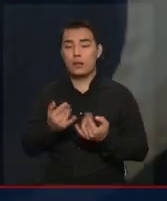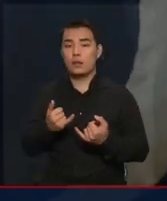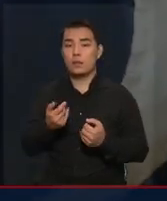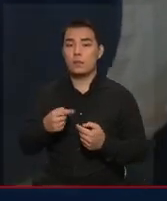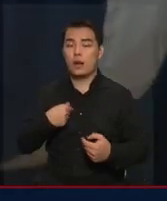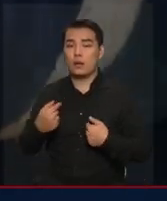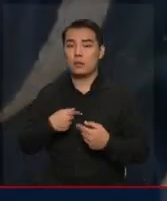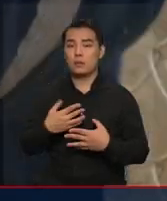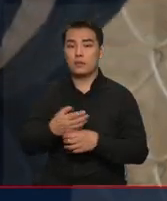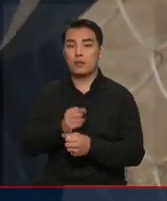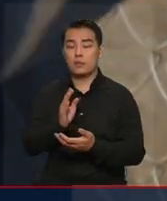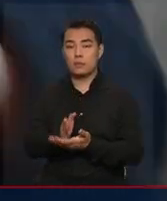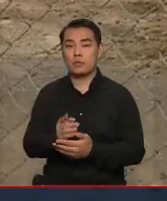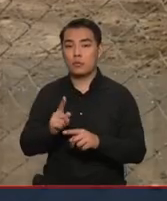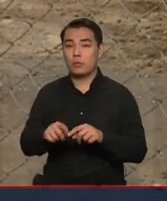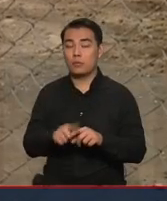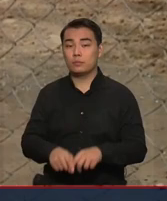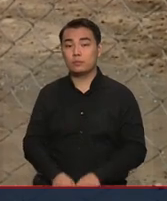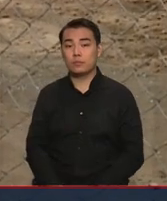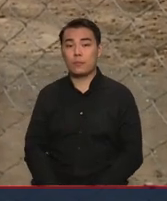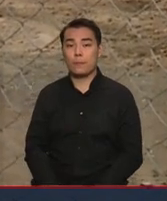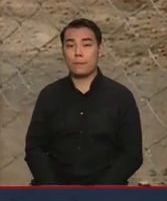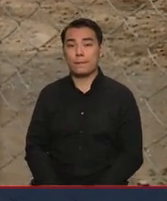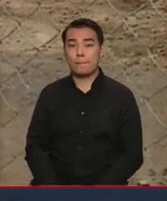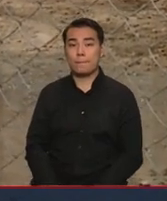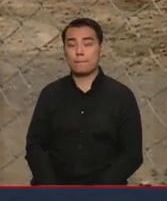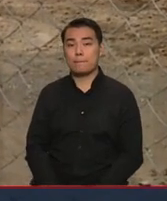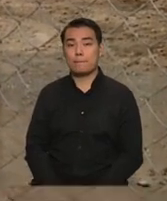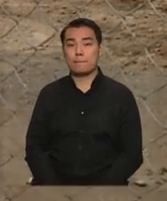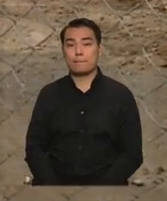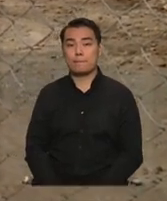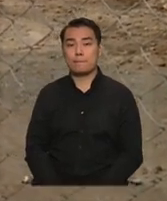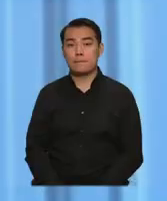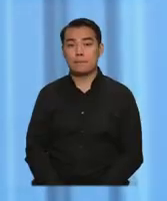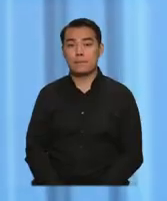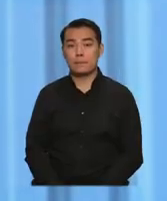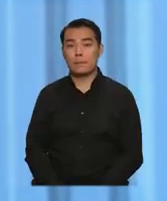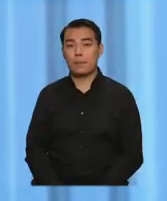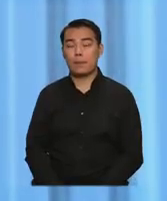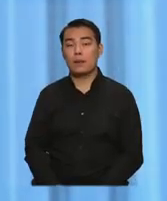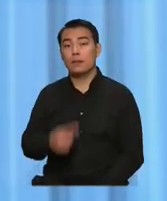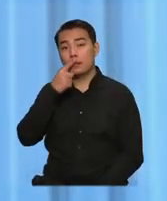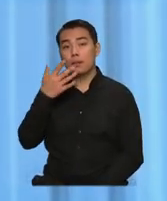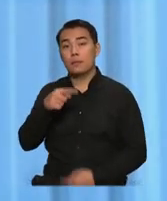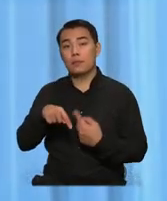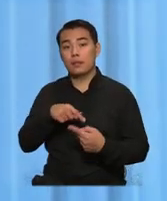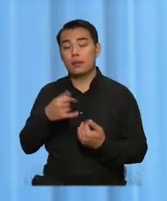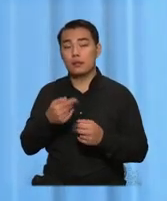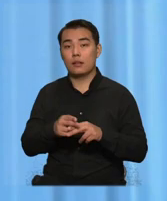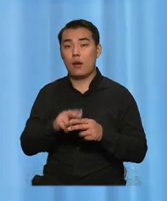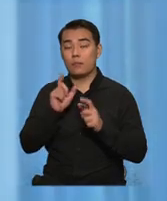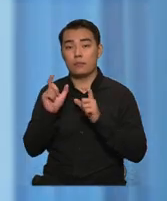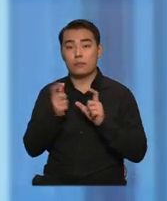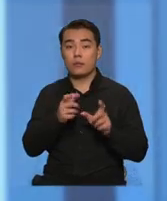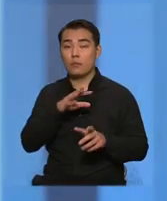машақатынан құтылмақ. Елдес Әбділда, Төрехан Қожахметов, Жібек Жолы, Қызылорда облысынан. Биыл бизнеске бет бұрғандар